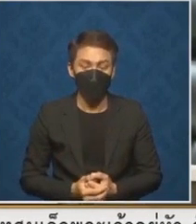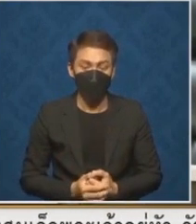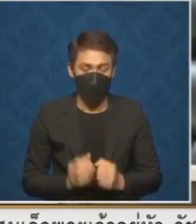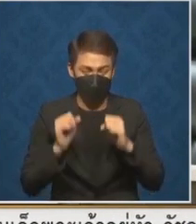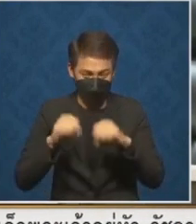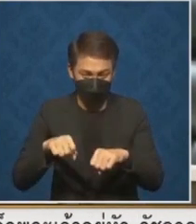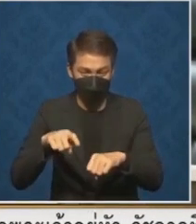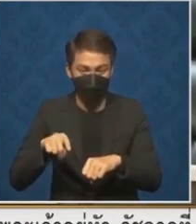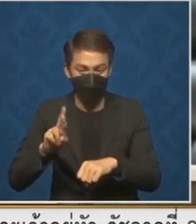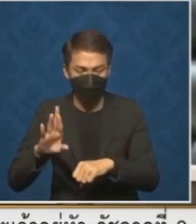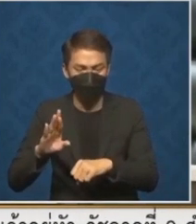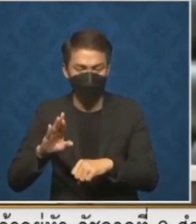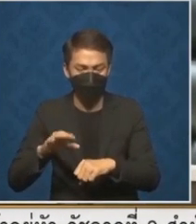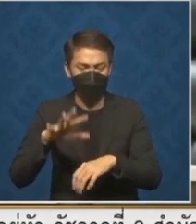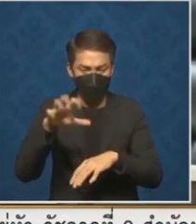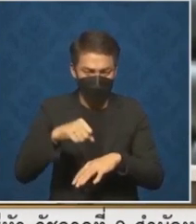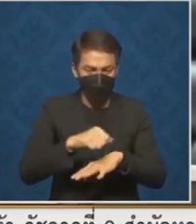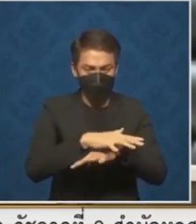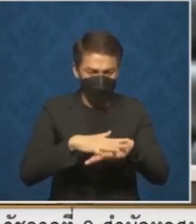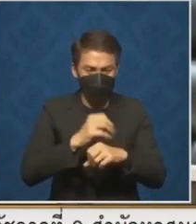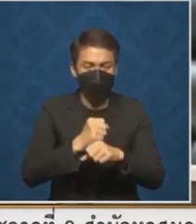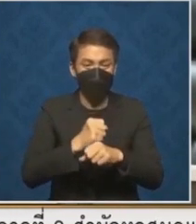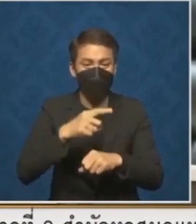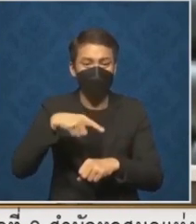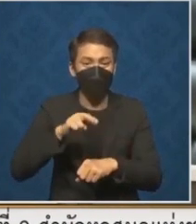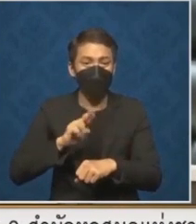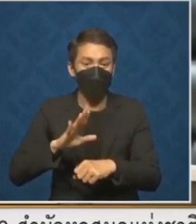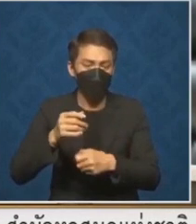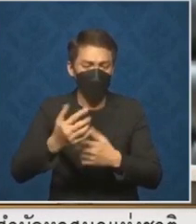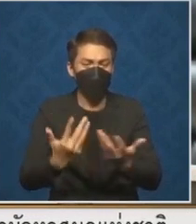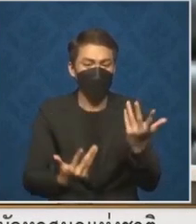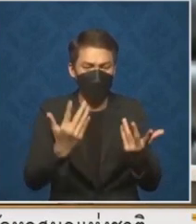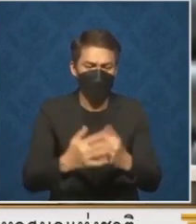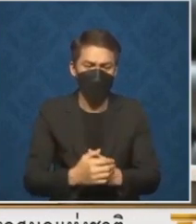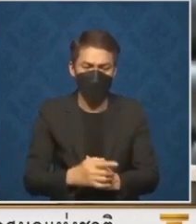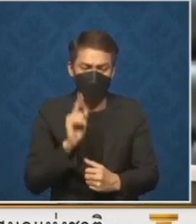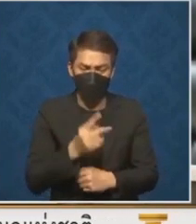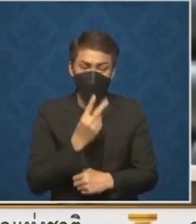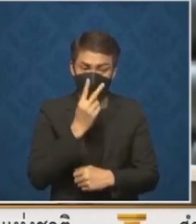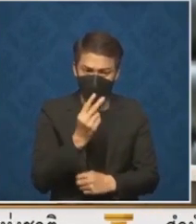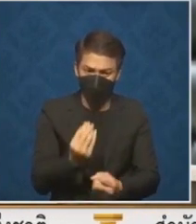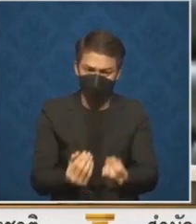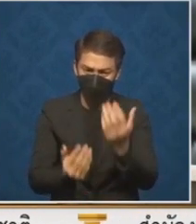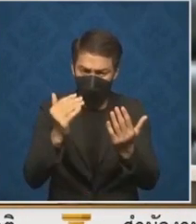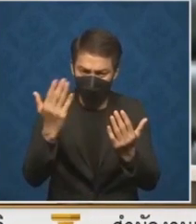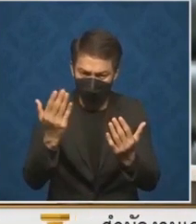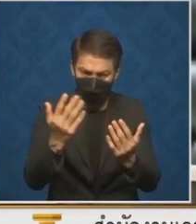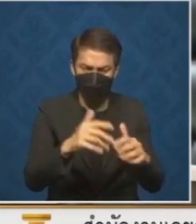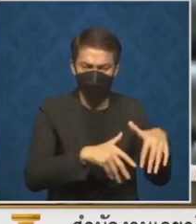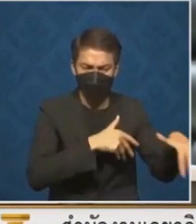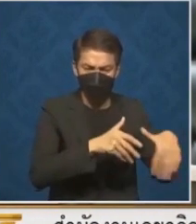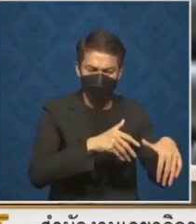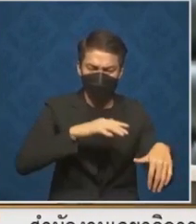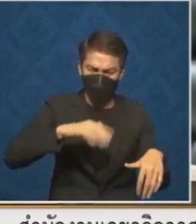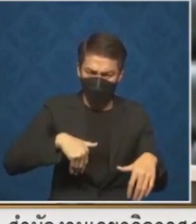ยาลเป็นการตัดสินใจที่ยังไม่พิสูตเลยว่าประชาชนอยู่ก่อนป่าหรอป่าอยู่ก่อนก